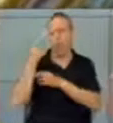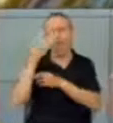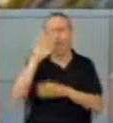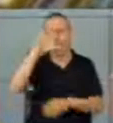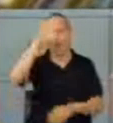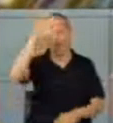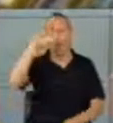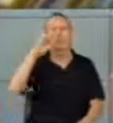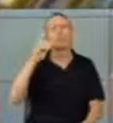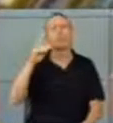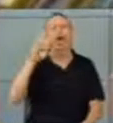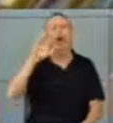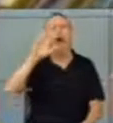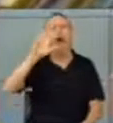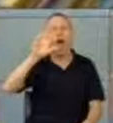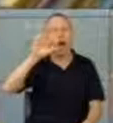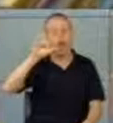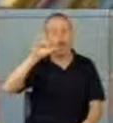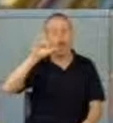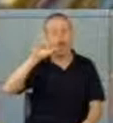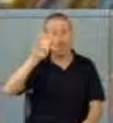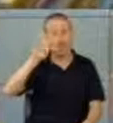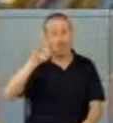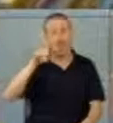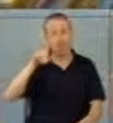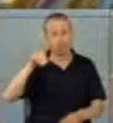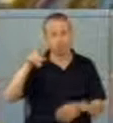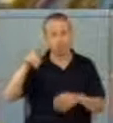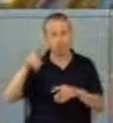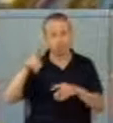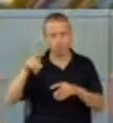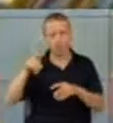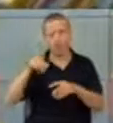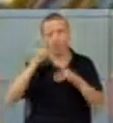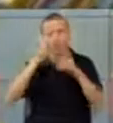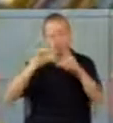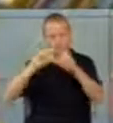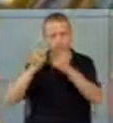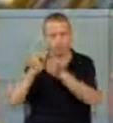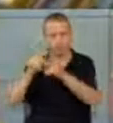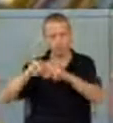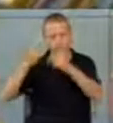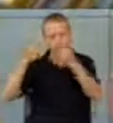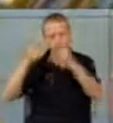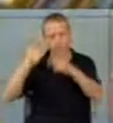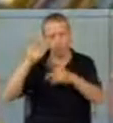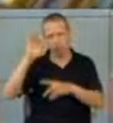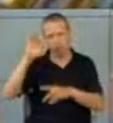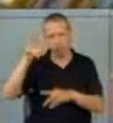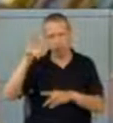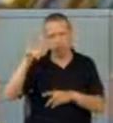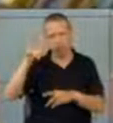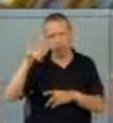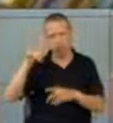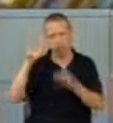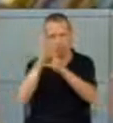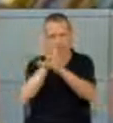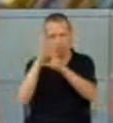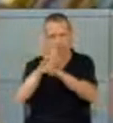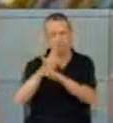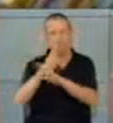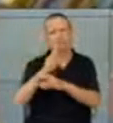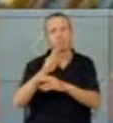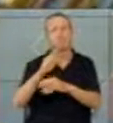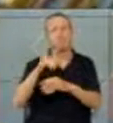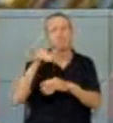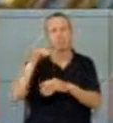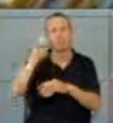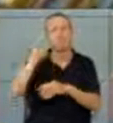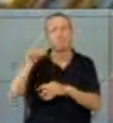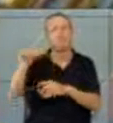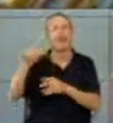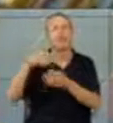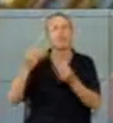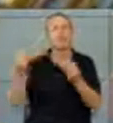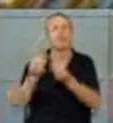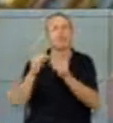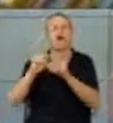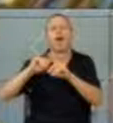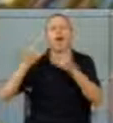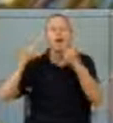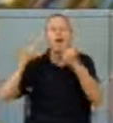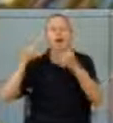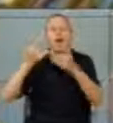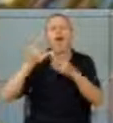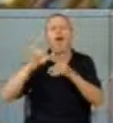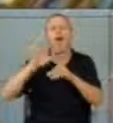דאעש וכדומה, יש להם את נקודות היכולת שלהם, אבל אין להם מדינה שעומדת מאחוריהם בצורה כל